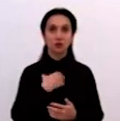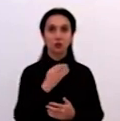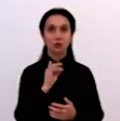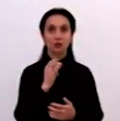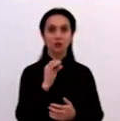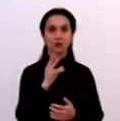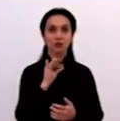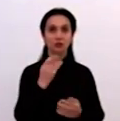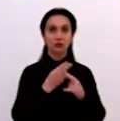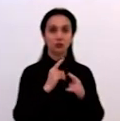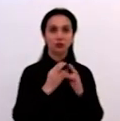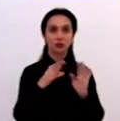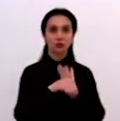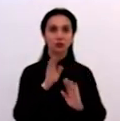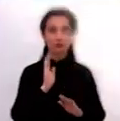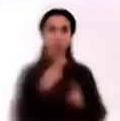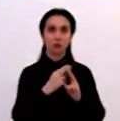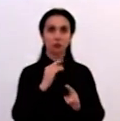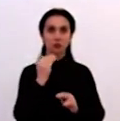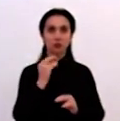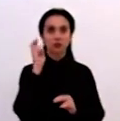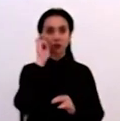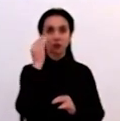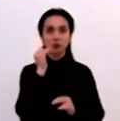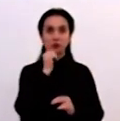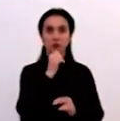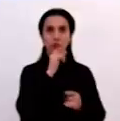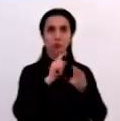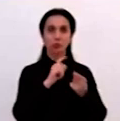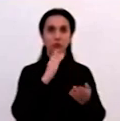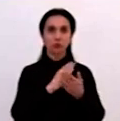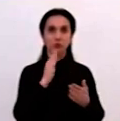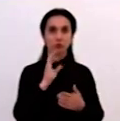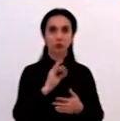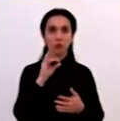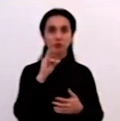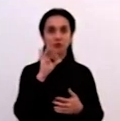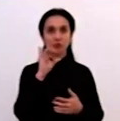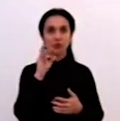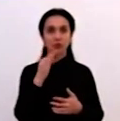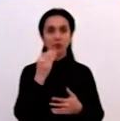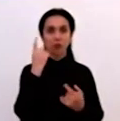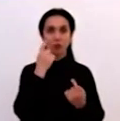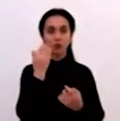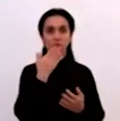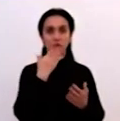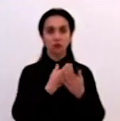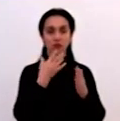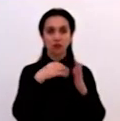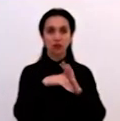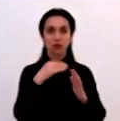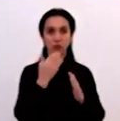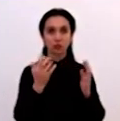obyektlariga, demak, quyidagilar kiradi. Birinchisi, davlat sirlari bilan bog'liq va konfidensial ma'lumotlarni o'zida saqlovchi